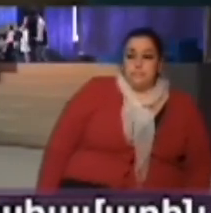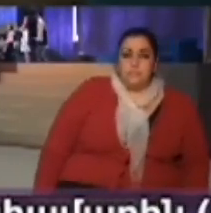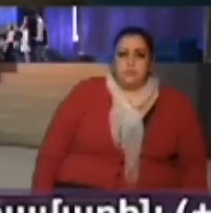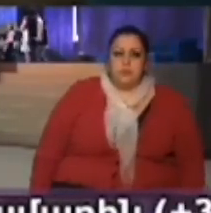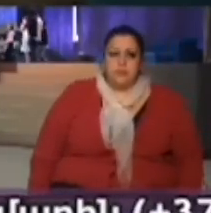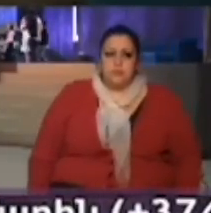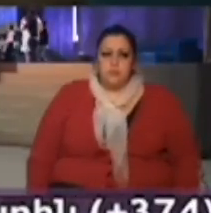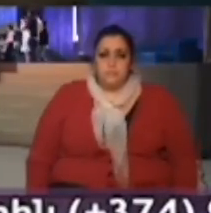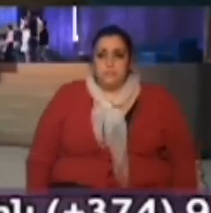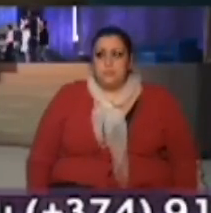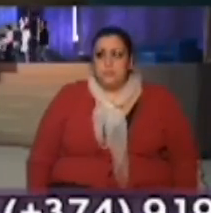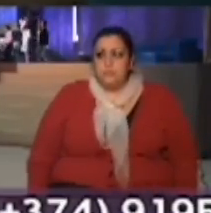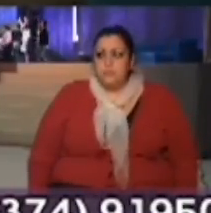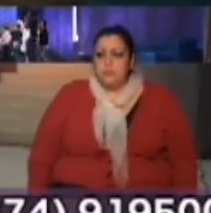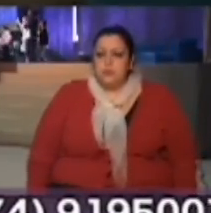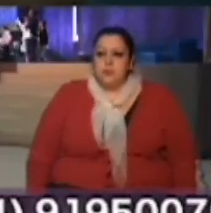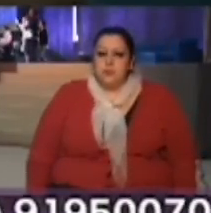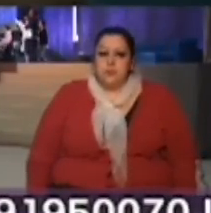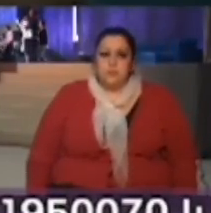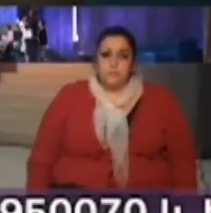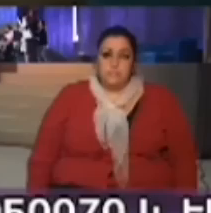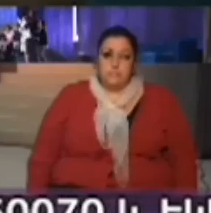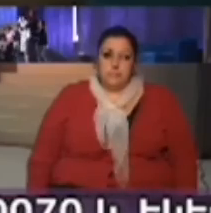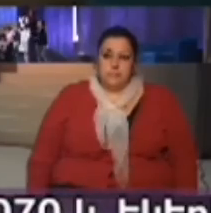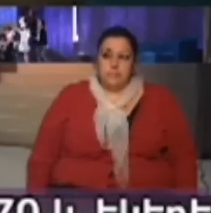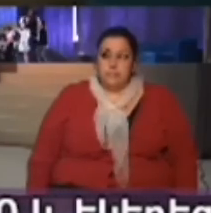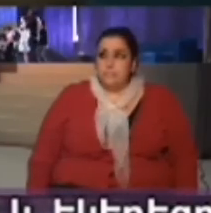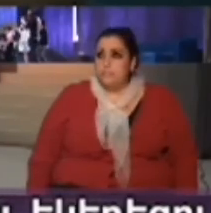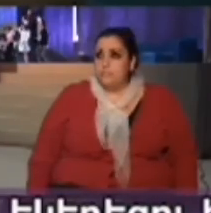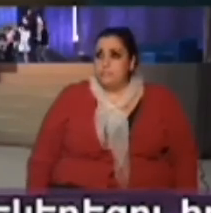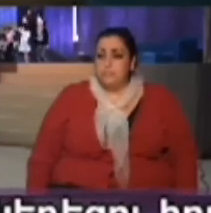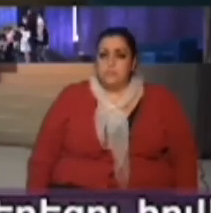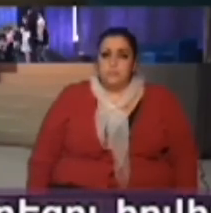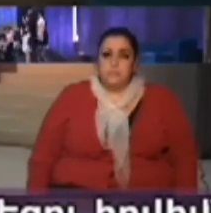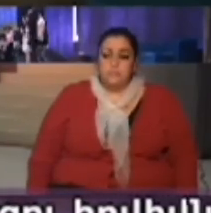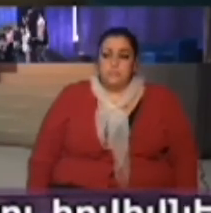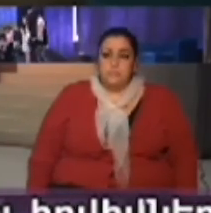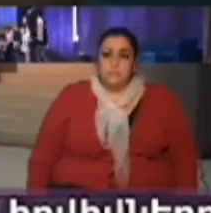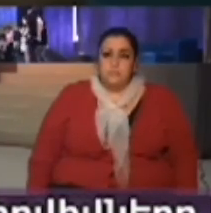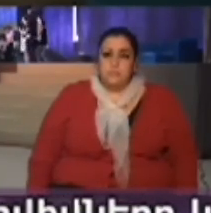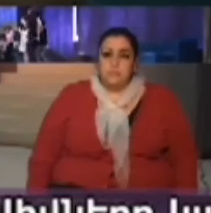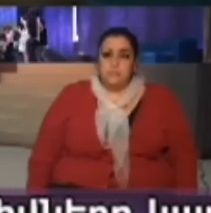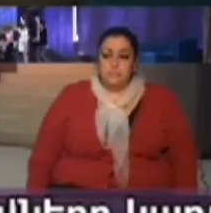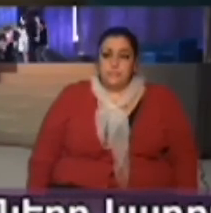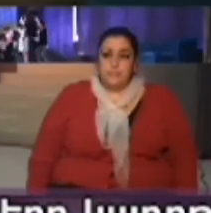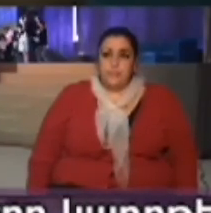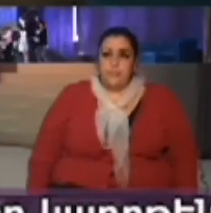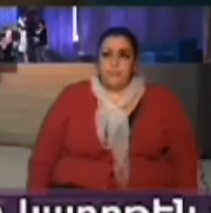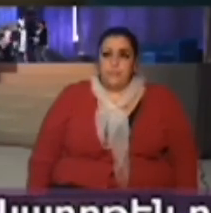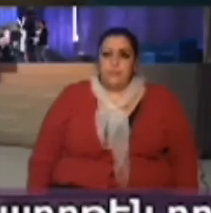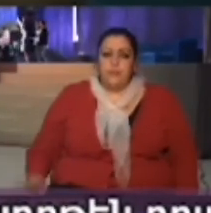ամեն, ամեն այս տեղա, ամեն ու էլի ամեն,